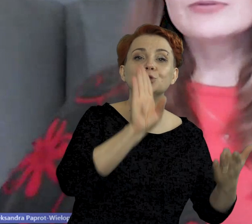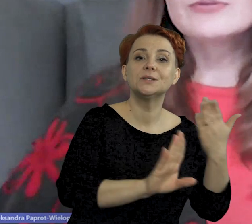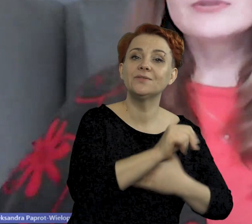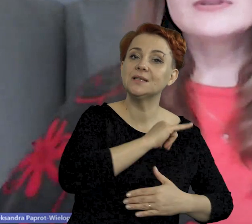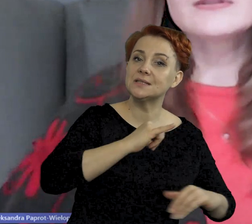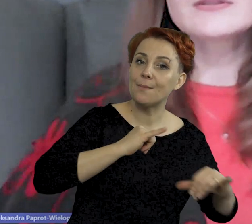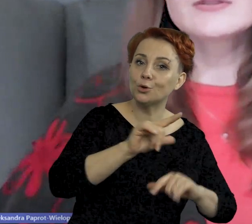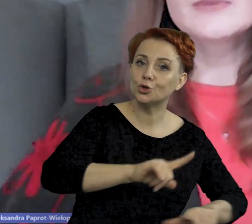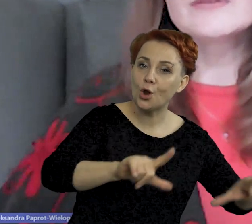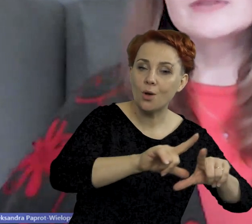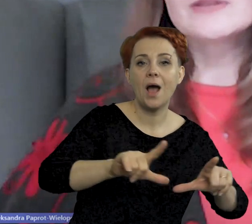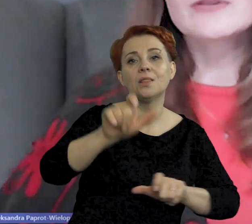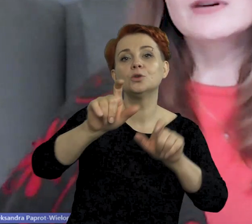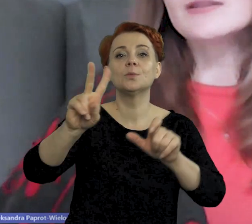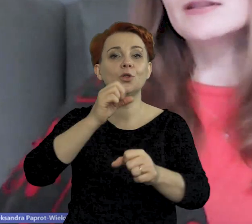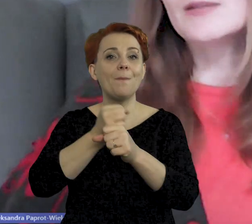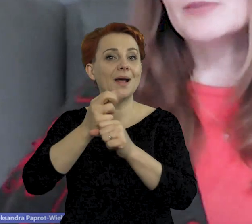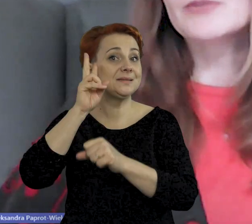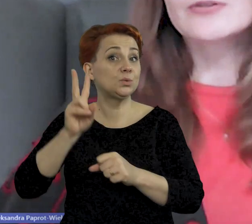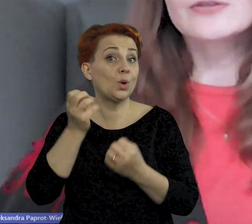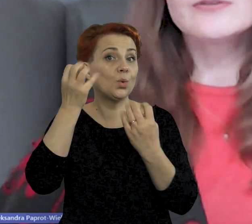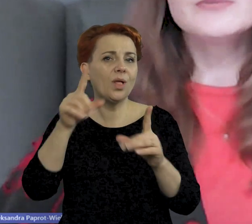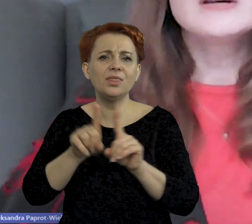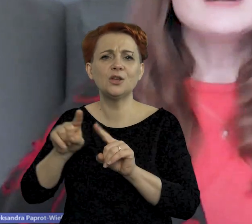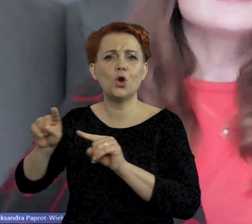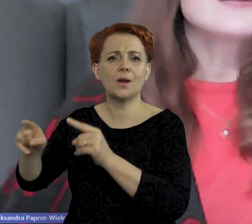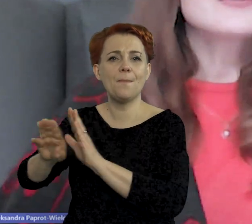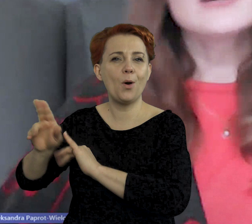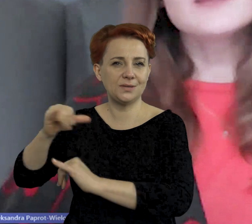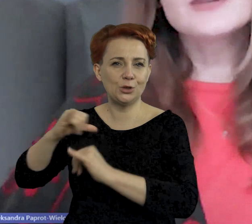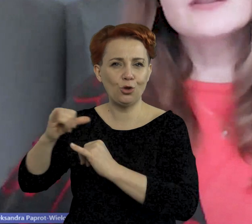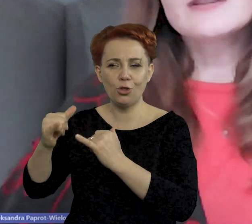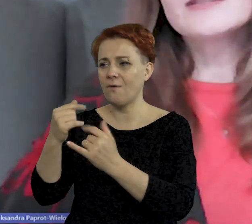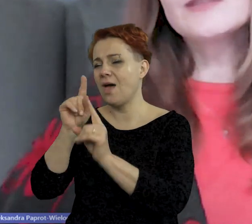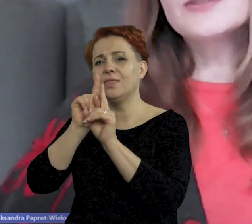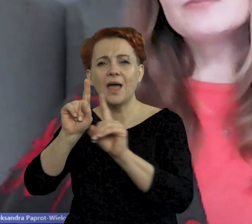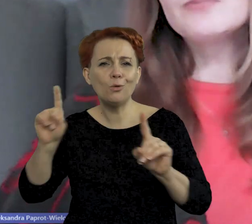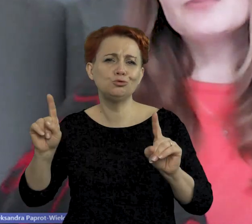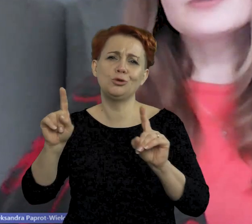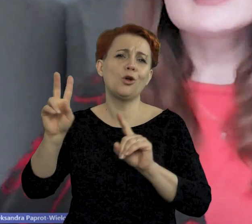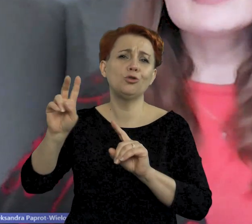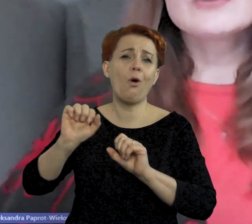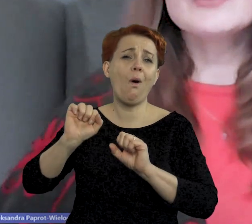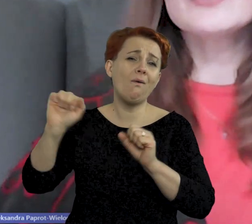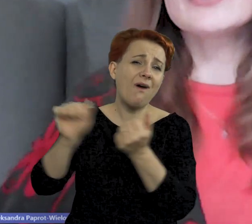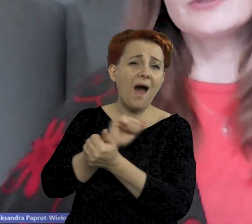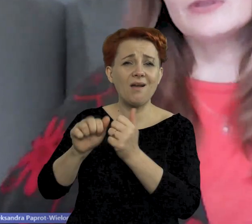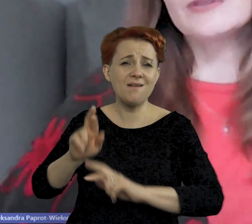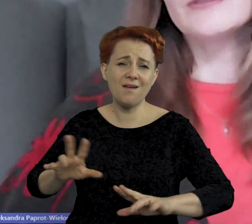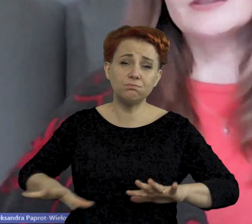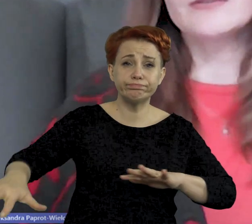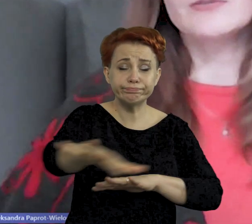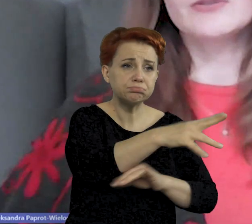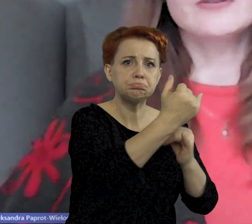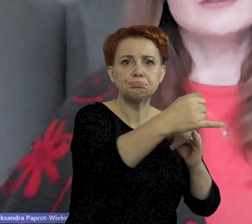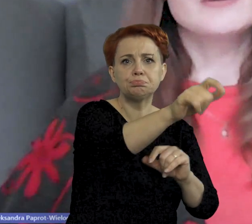instytucji kultury, z osobami związanymi z organizacjami pozarządowymi, z nauczycielami, regionalistami, czy po prostu ze zwykłymi ludźmi, którzy